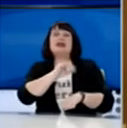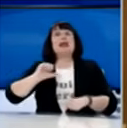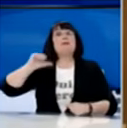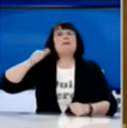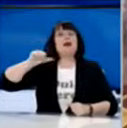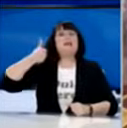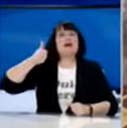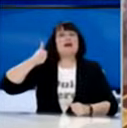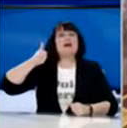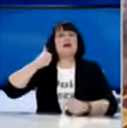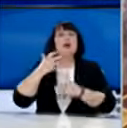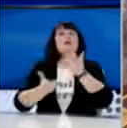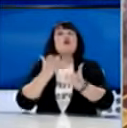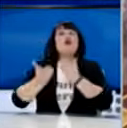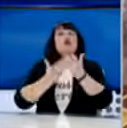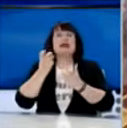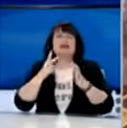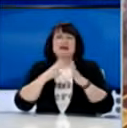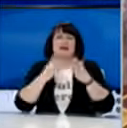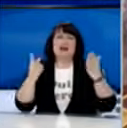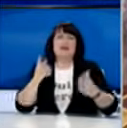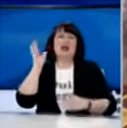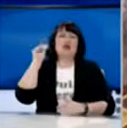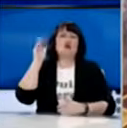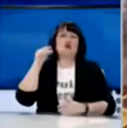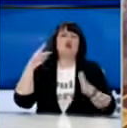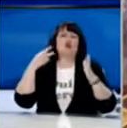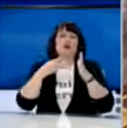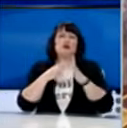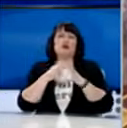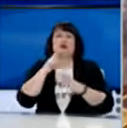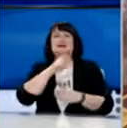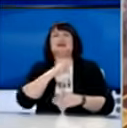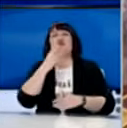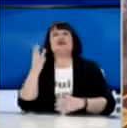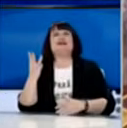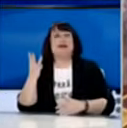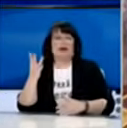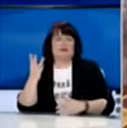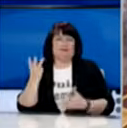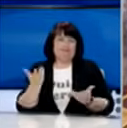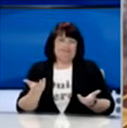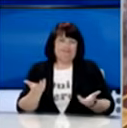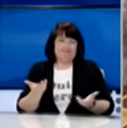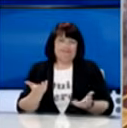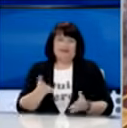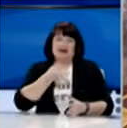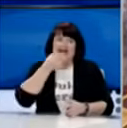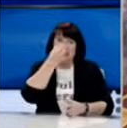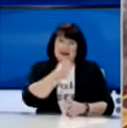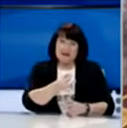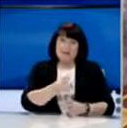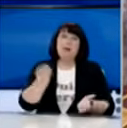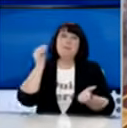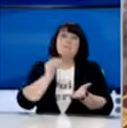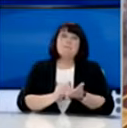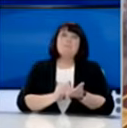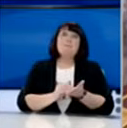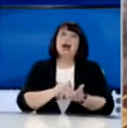πιάσουν οι πυρκαγιές στις 17 Ιουλίου του 2023. Λέγοντας ποτέ